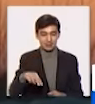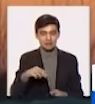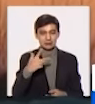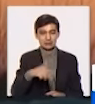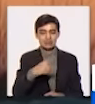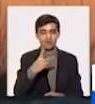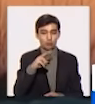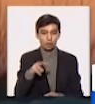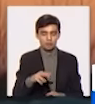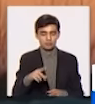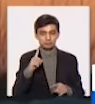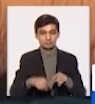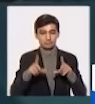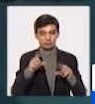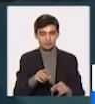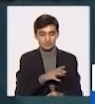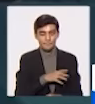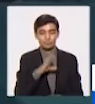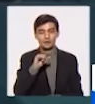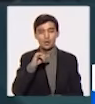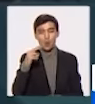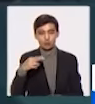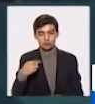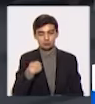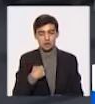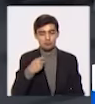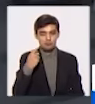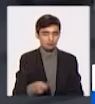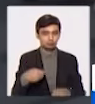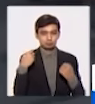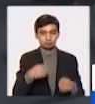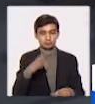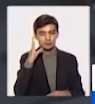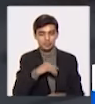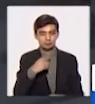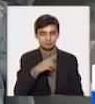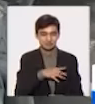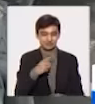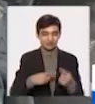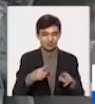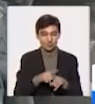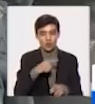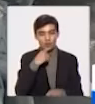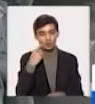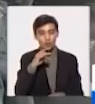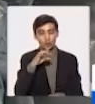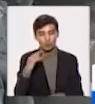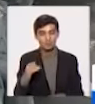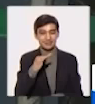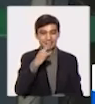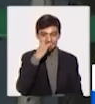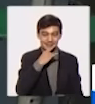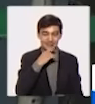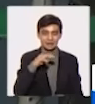құлдырады. Сауд Арабиясы қара алтын бағасын одан төмен бағада сата аламыз деп қыр көрсетіп жатыр. Ал Ресей рублі мен Қазақстан теңгесі